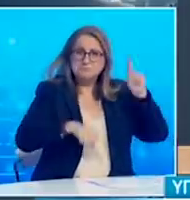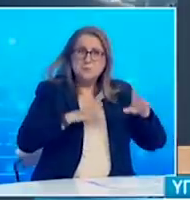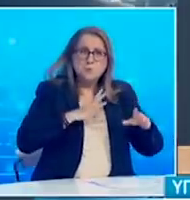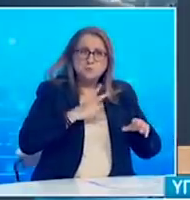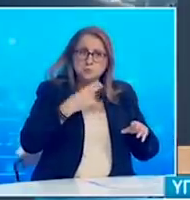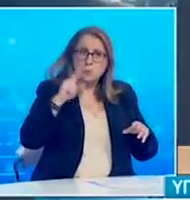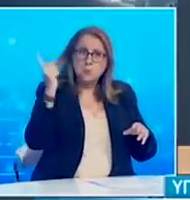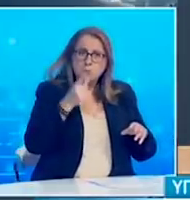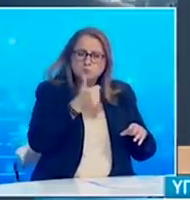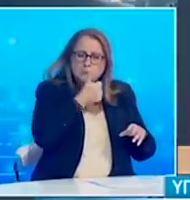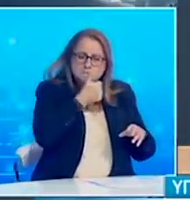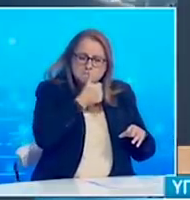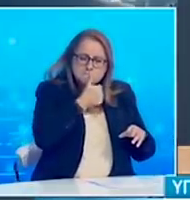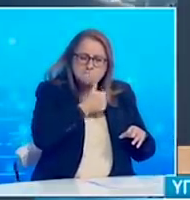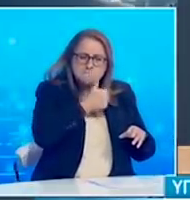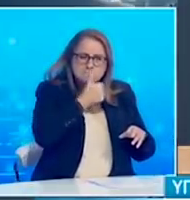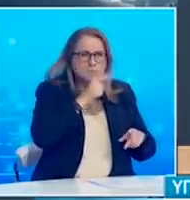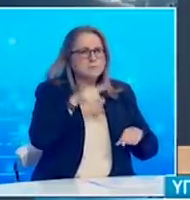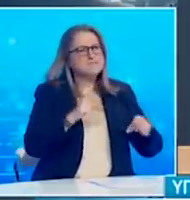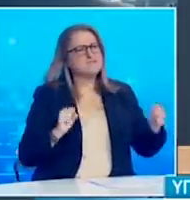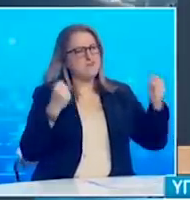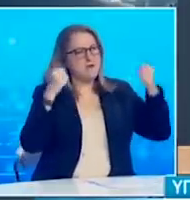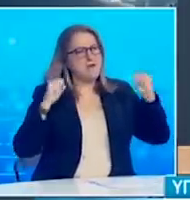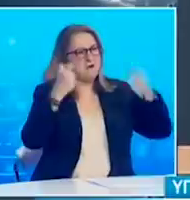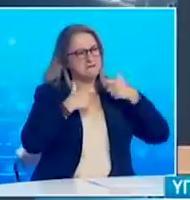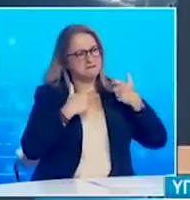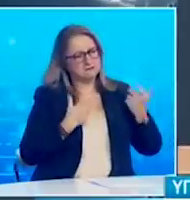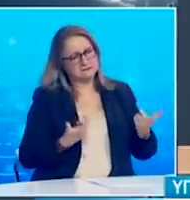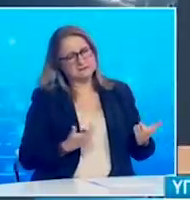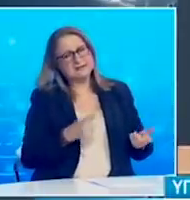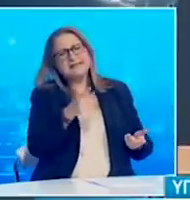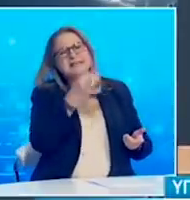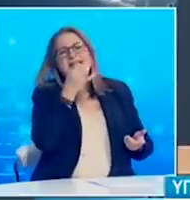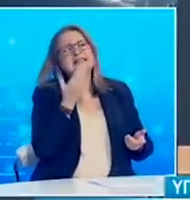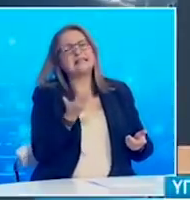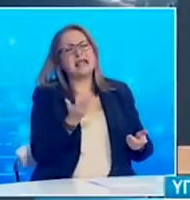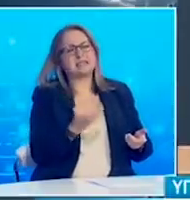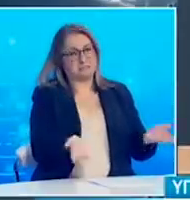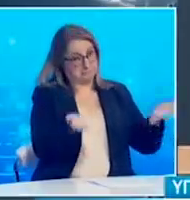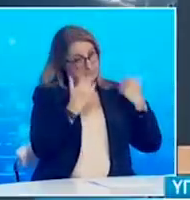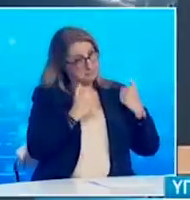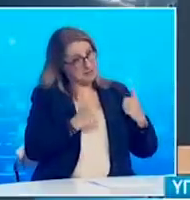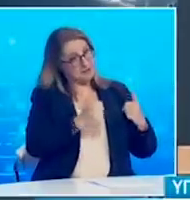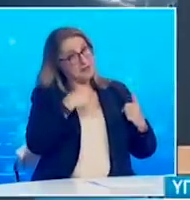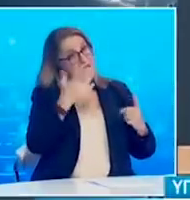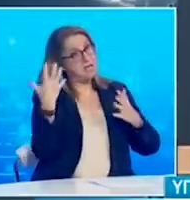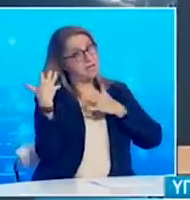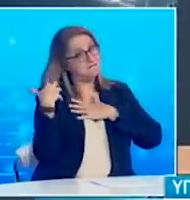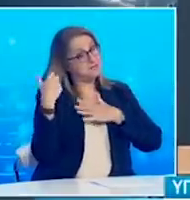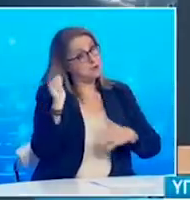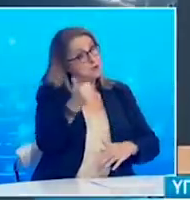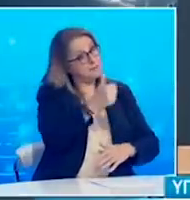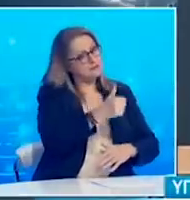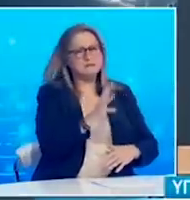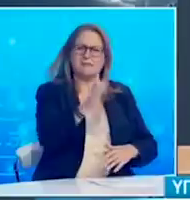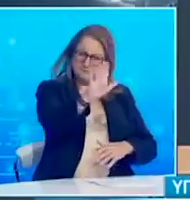υπομονή εφαρμόζει τα μέτρα. Όμως δεν υπάρχει ζήτημα ατομικής ευθύνης. Δηλαδή, να το πω πολύ απλά, ο επιχειρηματίας, ο